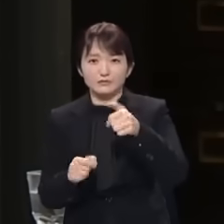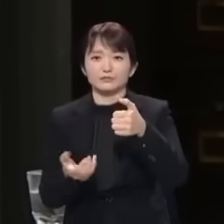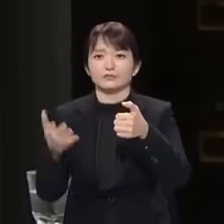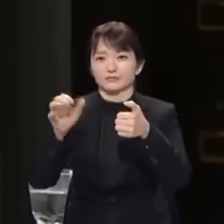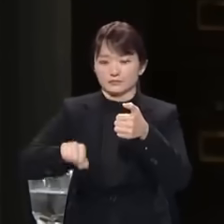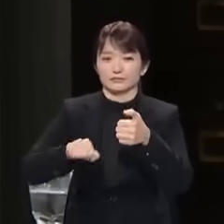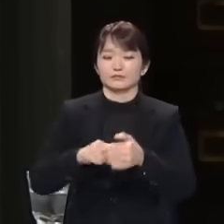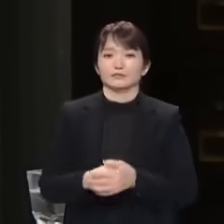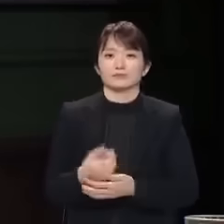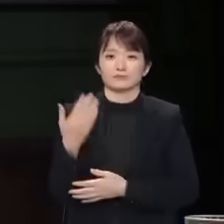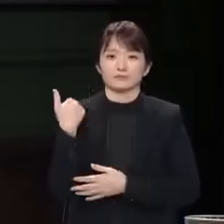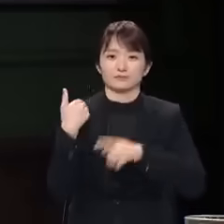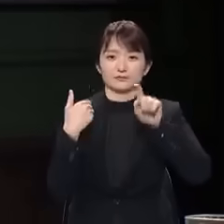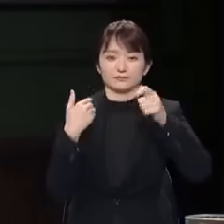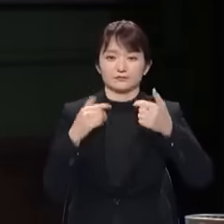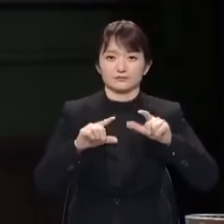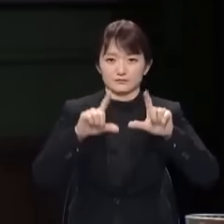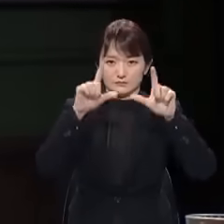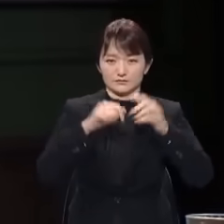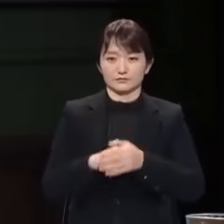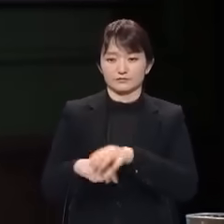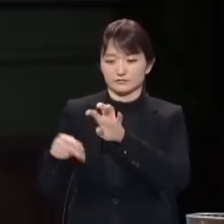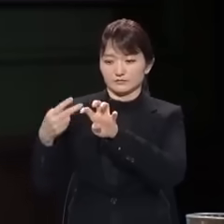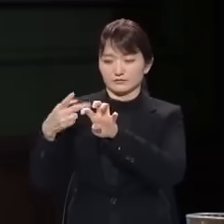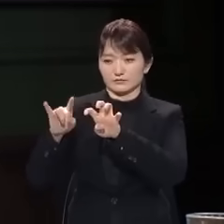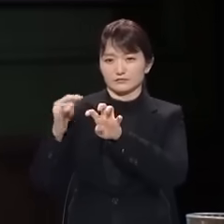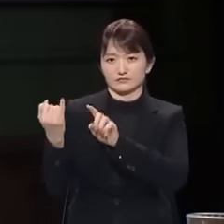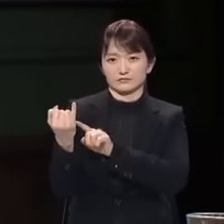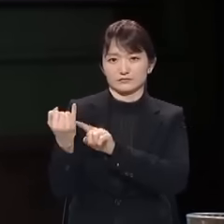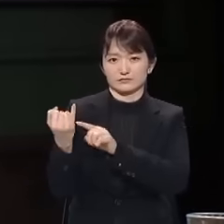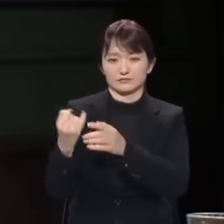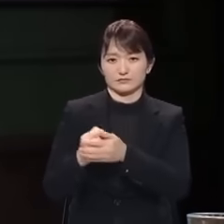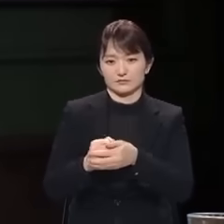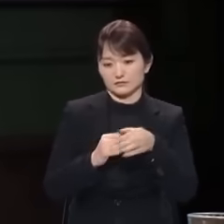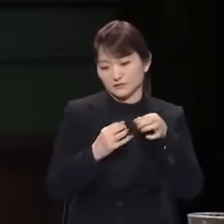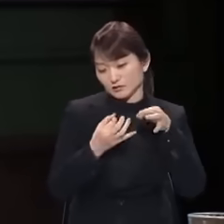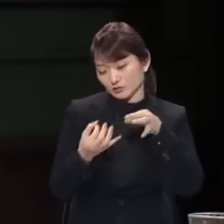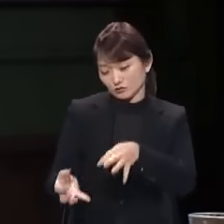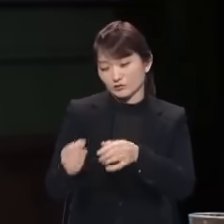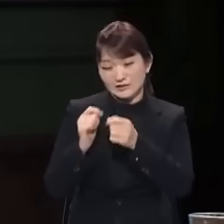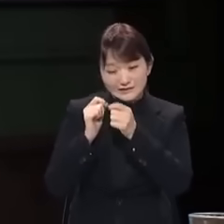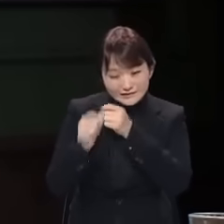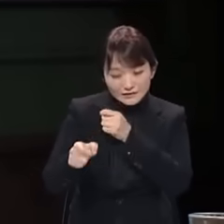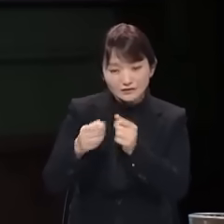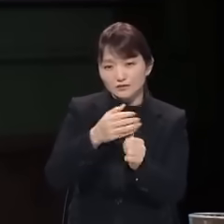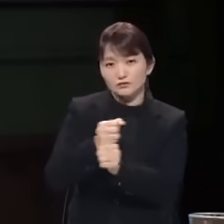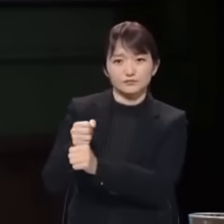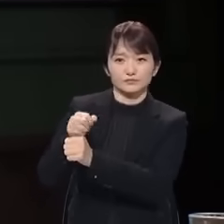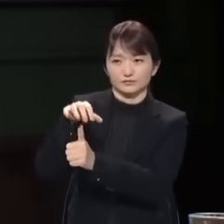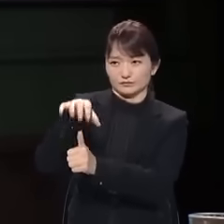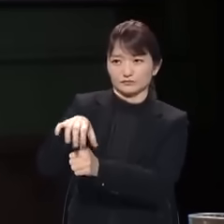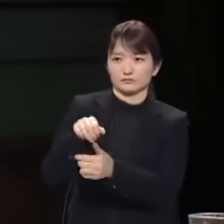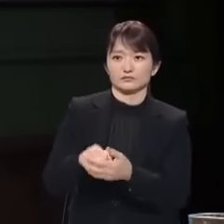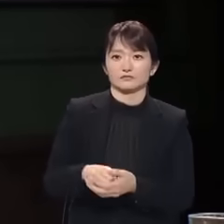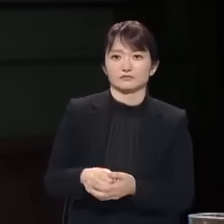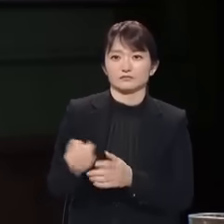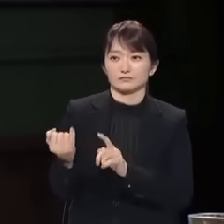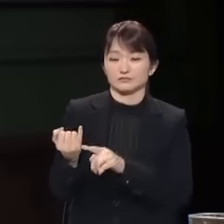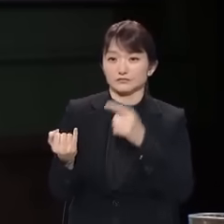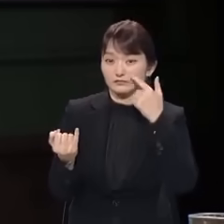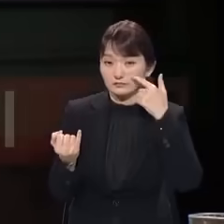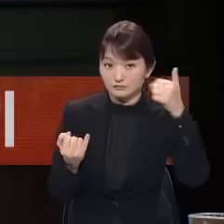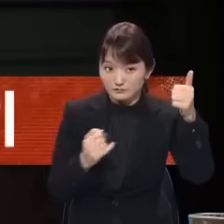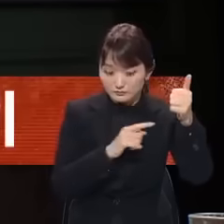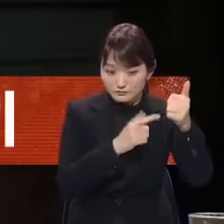네, 지난 16일에 이 40대 여성이 150억 원대 이 투자 사기 벌인 혐의로 구속이 됐습니다. 그런데 이 여성의 아버지가 부산의